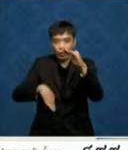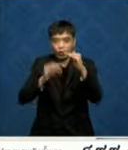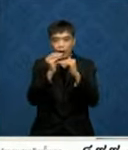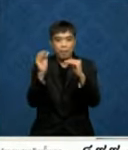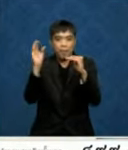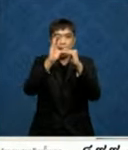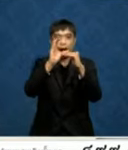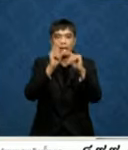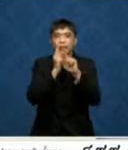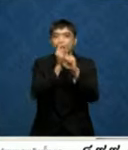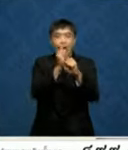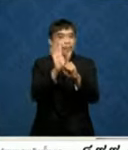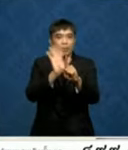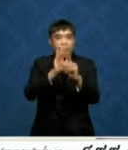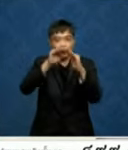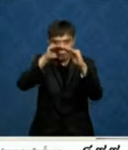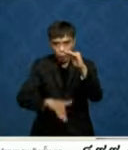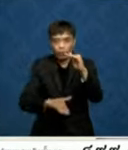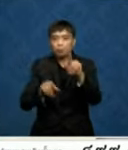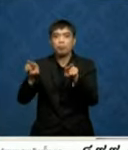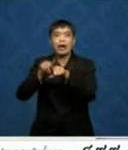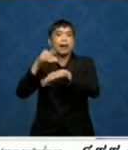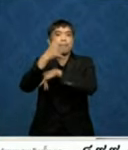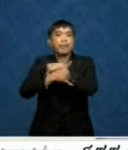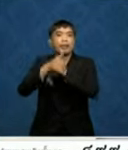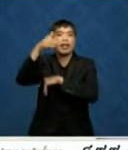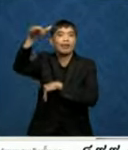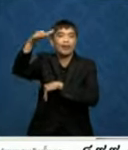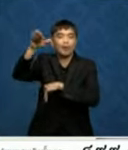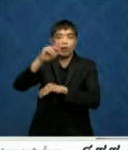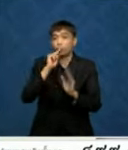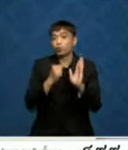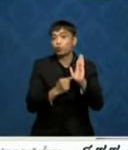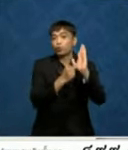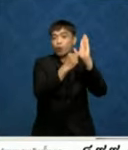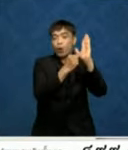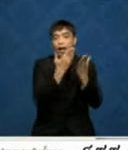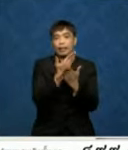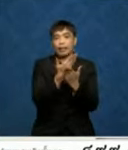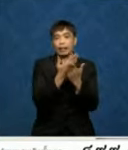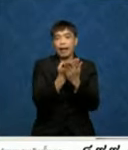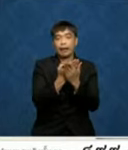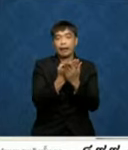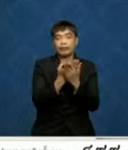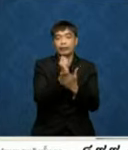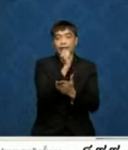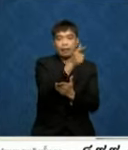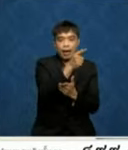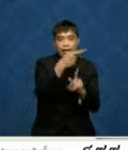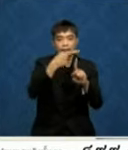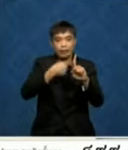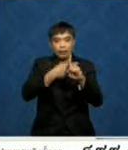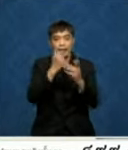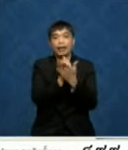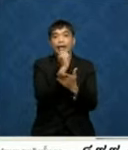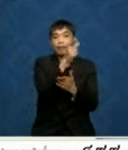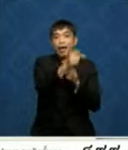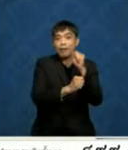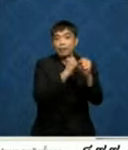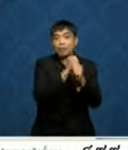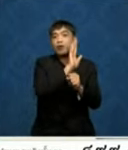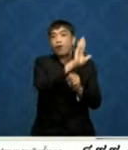างรวดเร็วและรุนแรงประกอบไปด้วยเงินบำเหน็จบำนาญข้าราชการเงินอุดหนุนชดเชยสิน